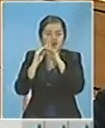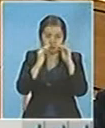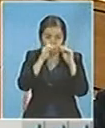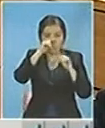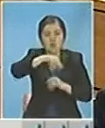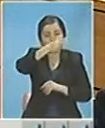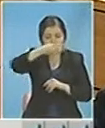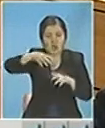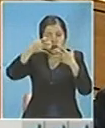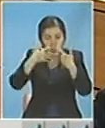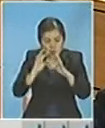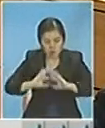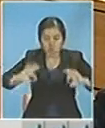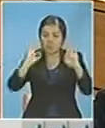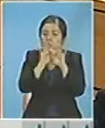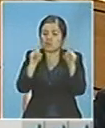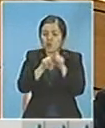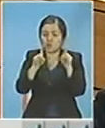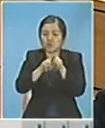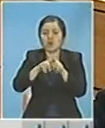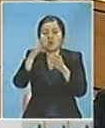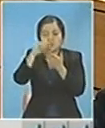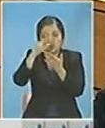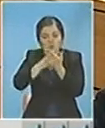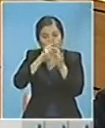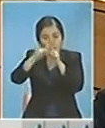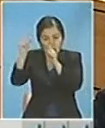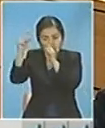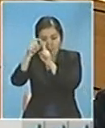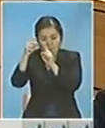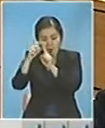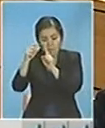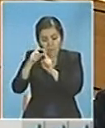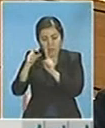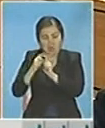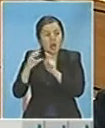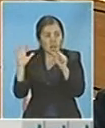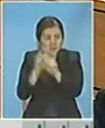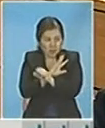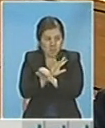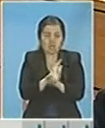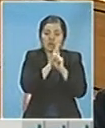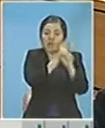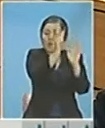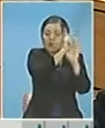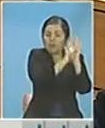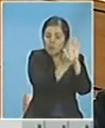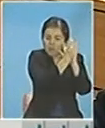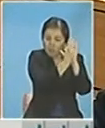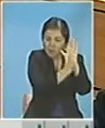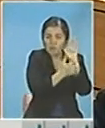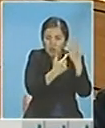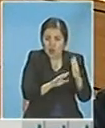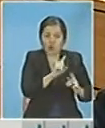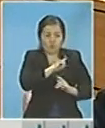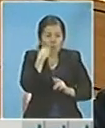ราก็ต้องให้ความสำคัญให้น้ำหนักกับสาขาวิชาอื่นให้ครบถ้วนอย่างที่เขียนไว้ในตัวกฎหมายเพราะนั้นเนี่ยเป็นหน้าที่ของกรรมธิการวิสามันไปศึก